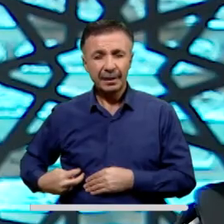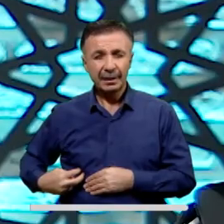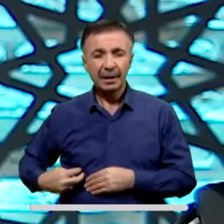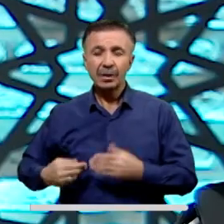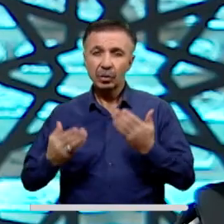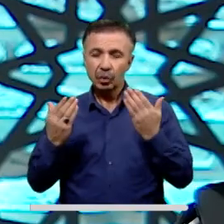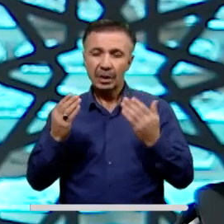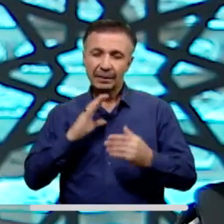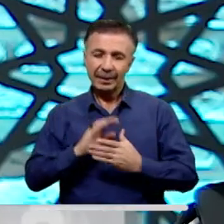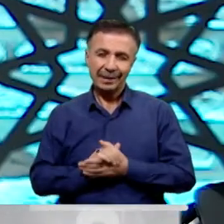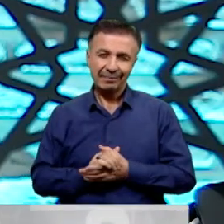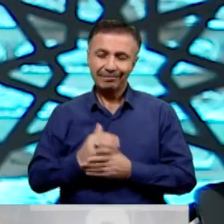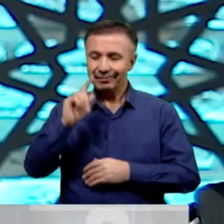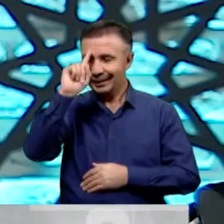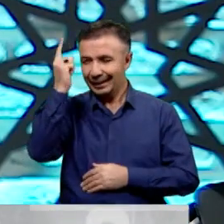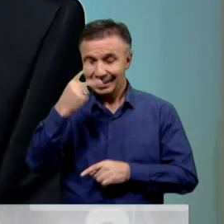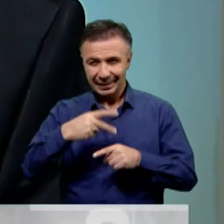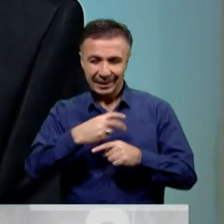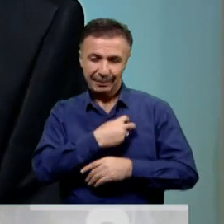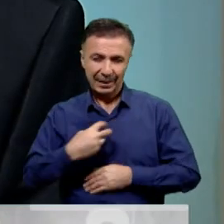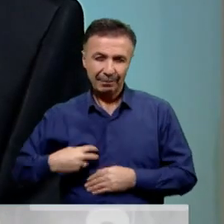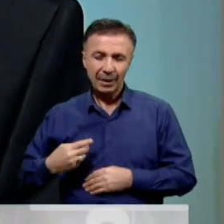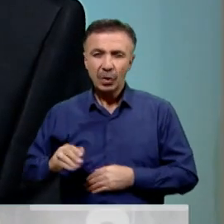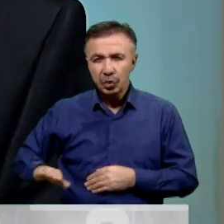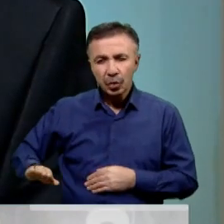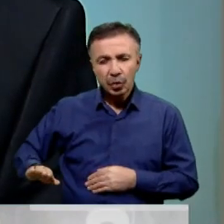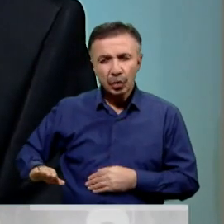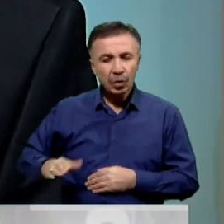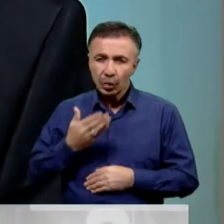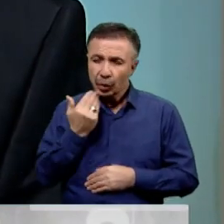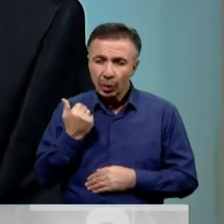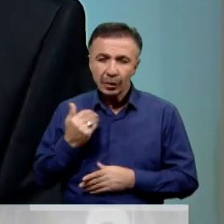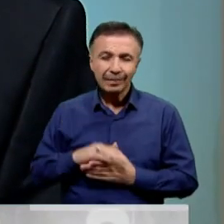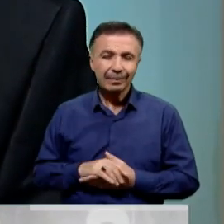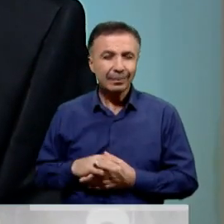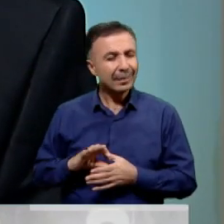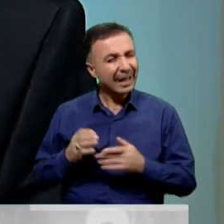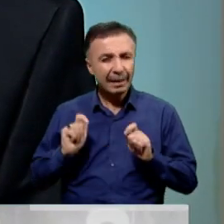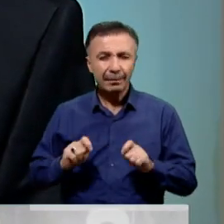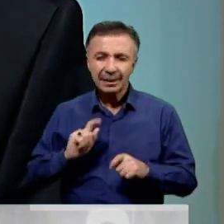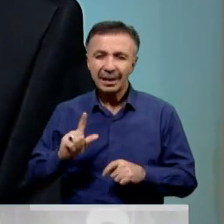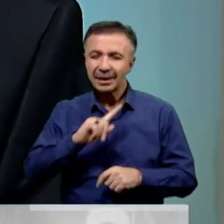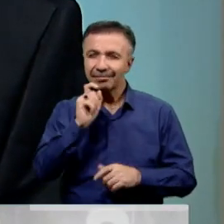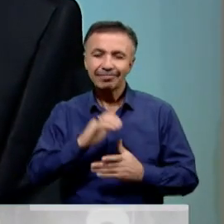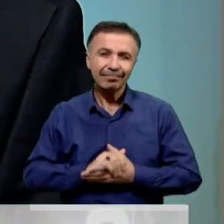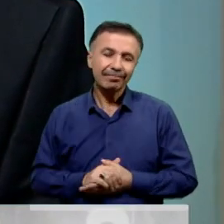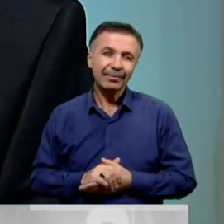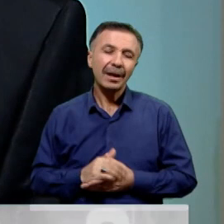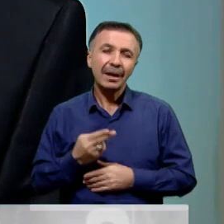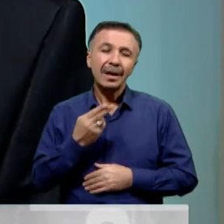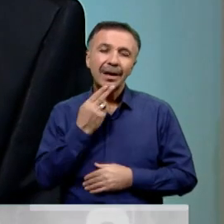aleyhisselam yalnız, çoluk çocuk yok. Evet. Ne yapacak? Ya hanım